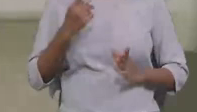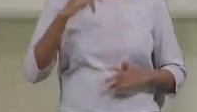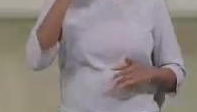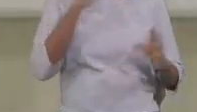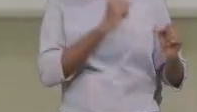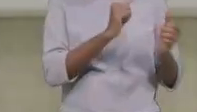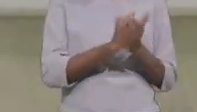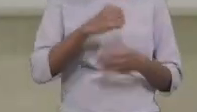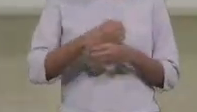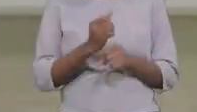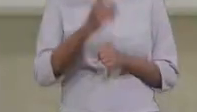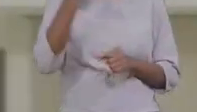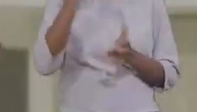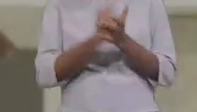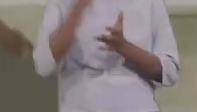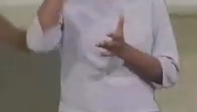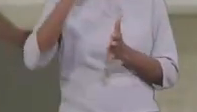prière.